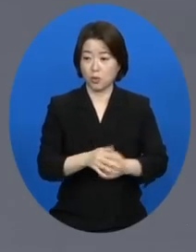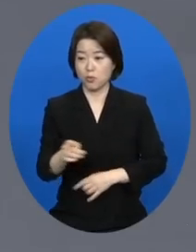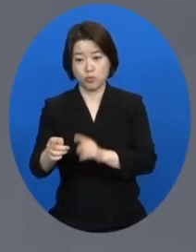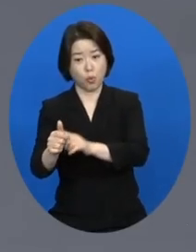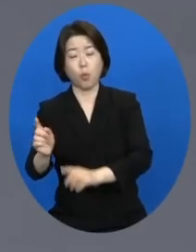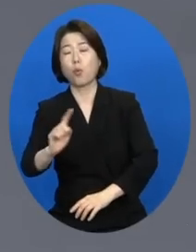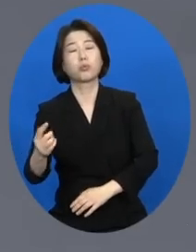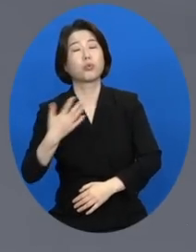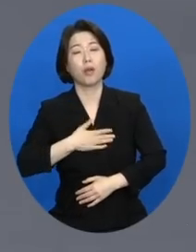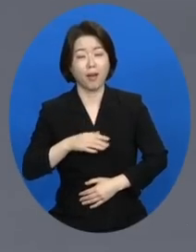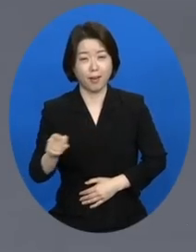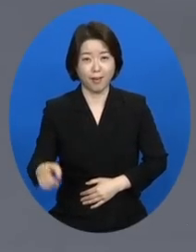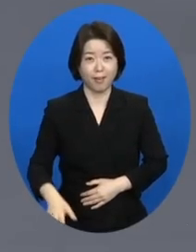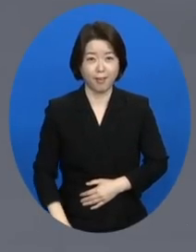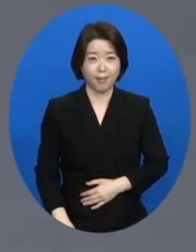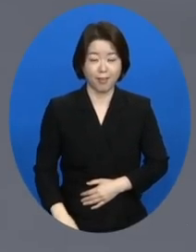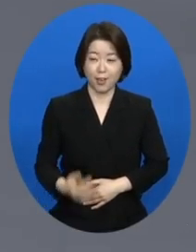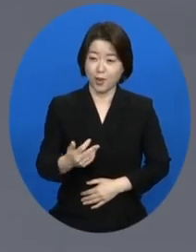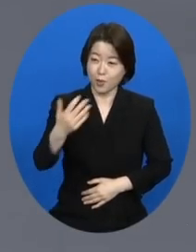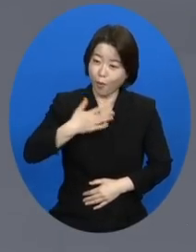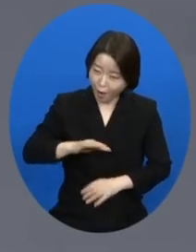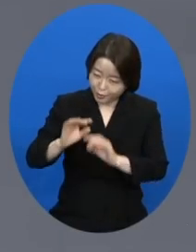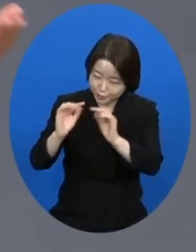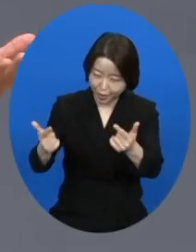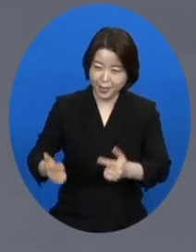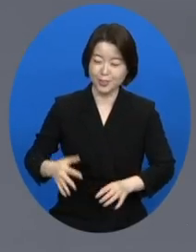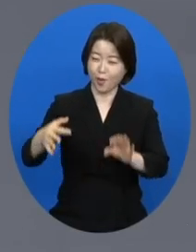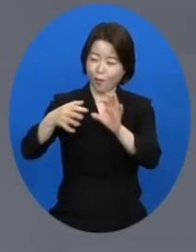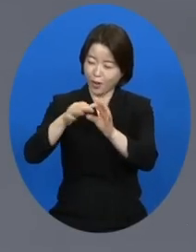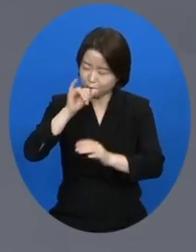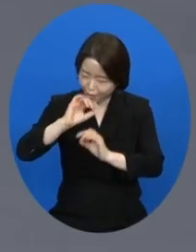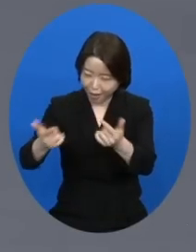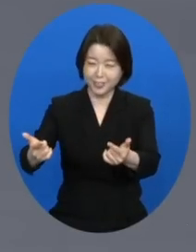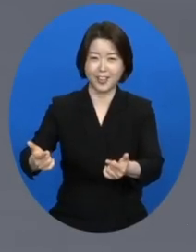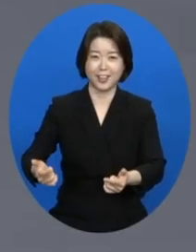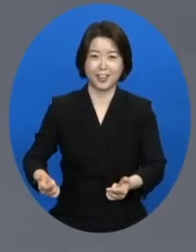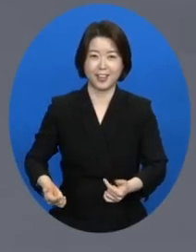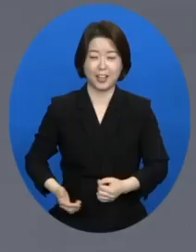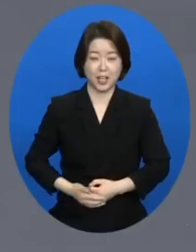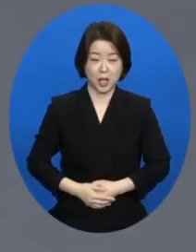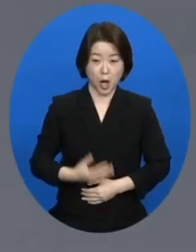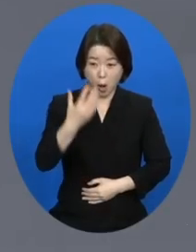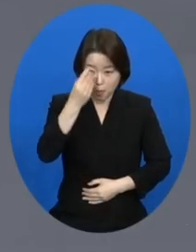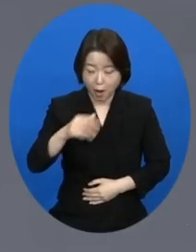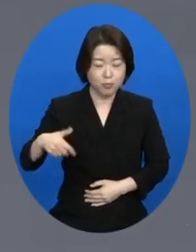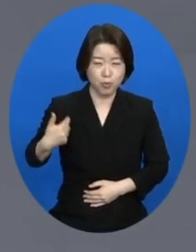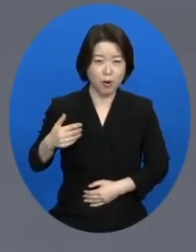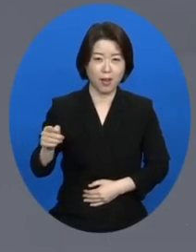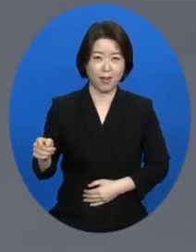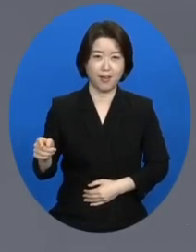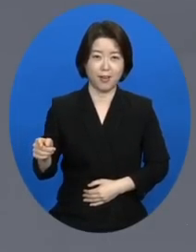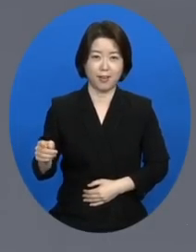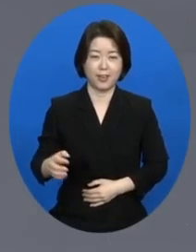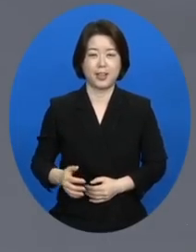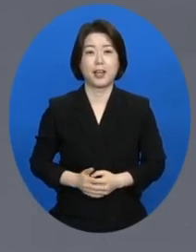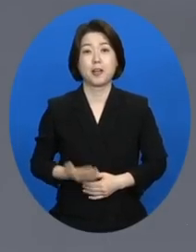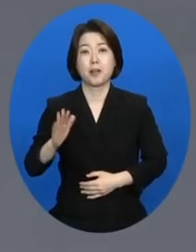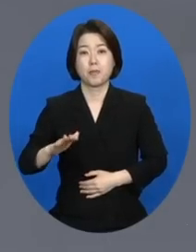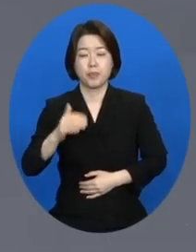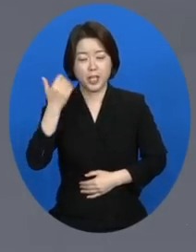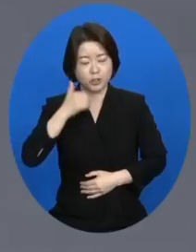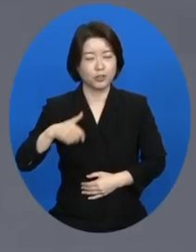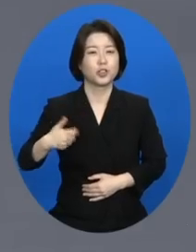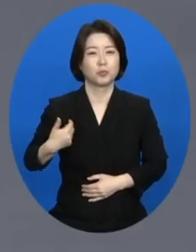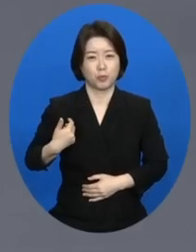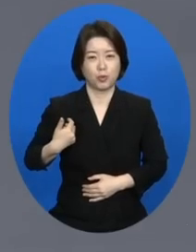어떻게 알아요? 형들을 아는 것도 아니고 뭐 관계가 있는 것도 아니고 봤는지 안 봤는지 모르지요. 그런데 이 누군지도